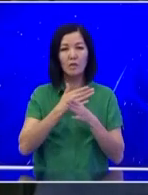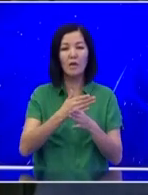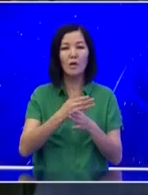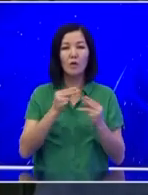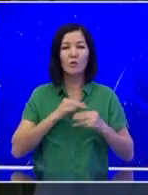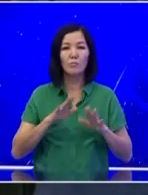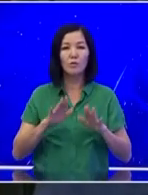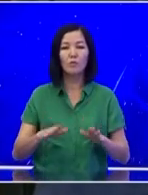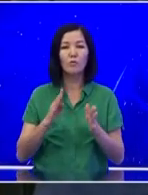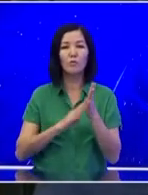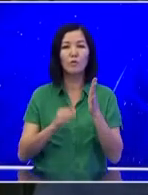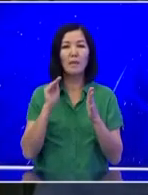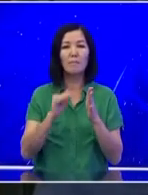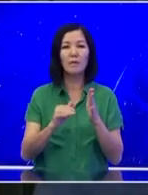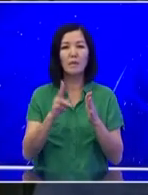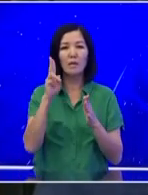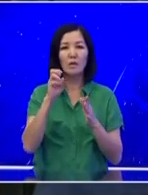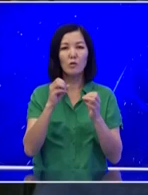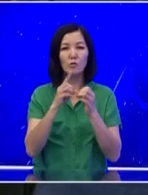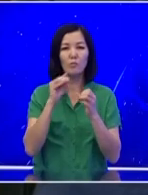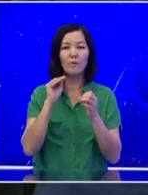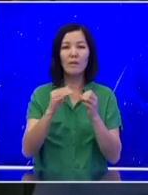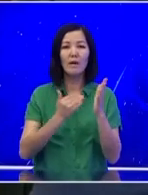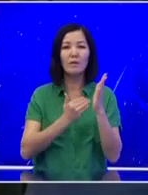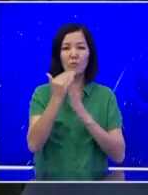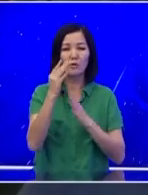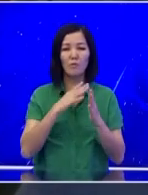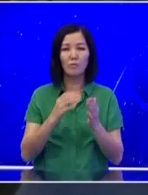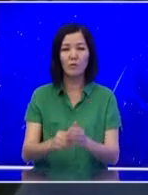орындарының көлемі 90000-нан 211000-ға өсіп отыр.